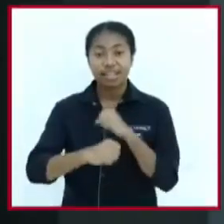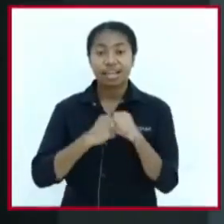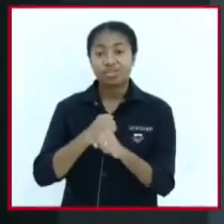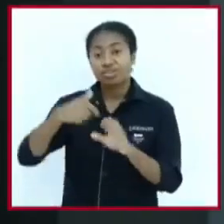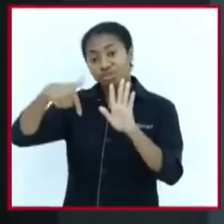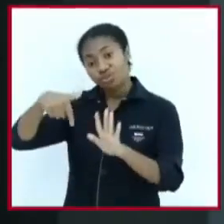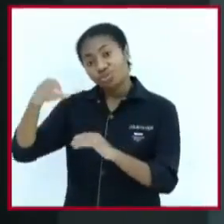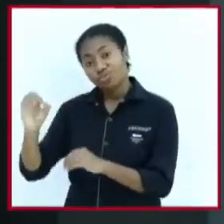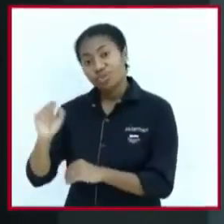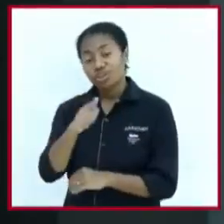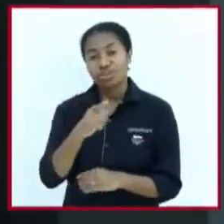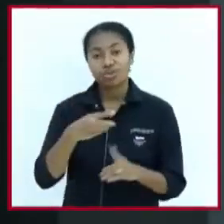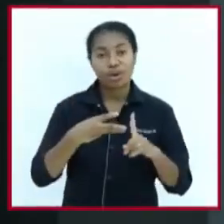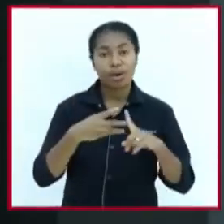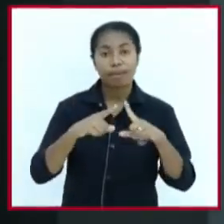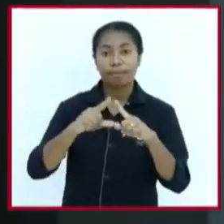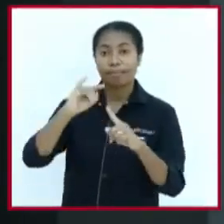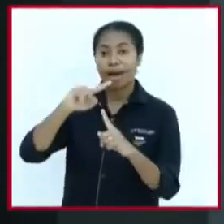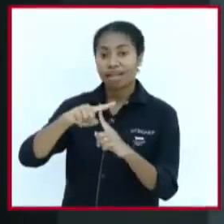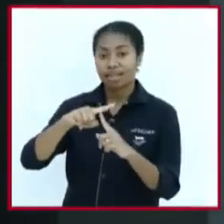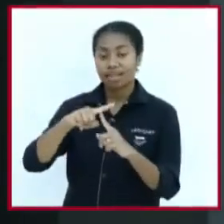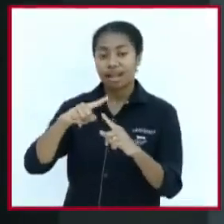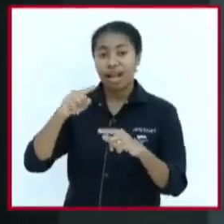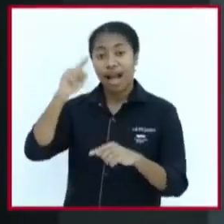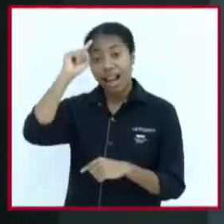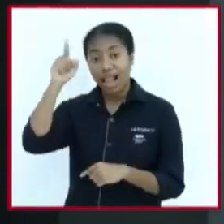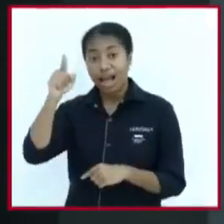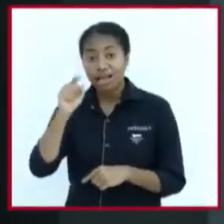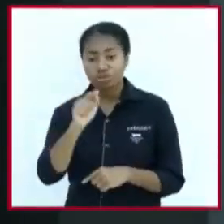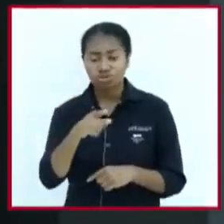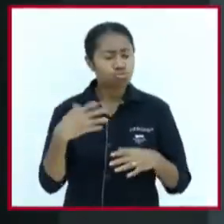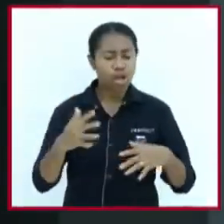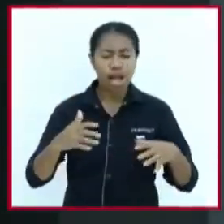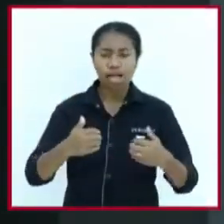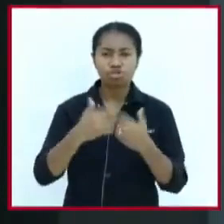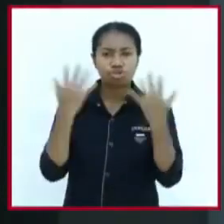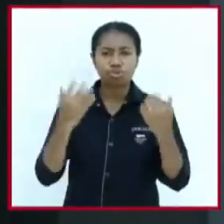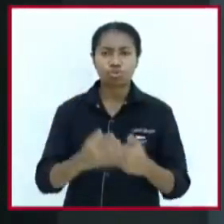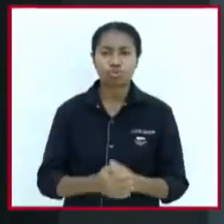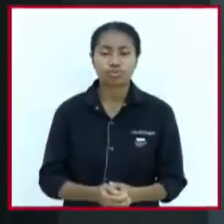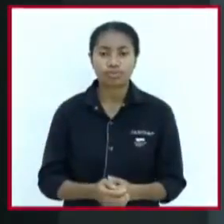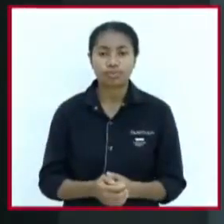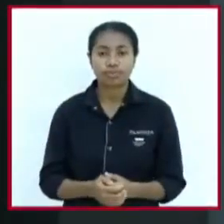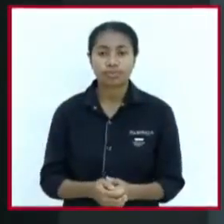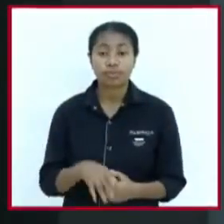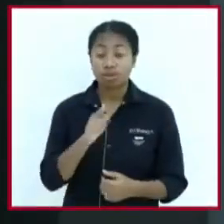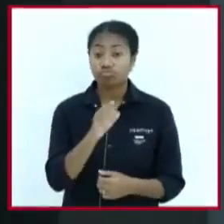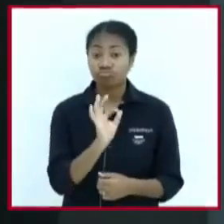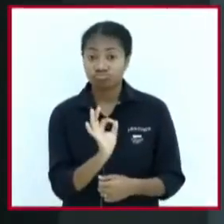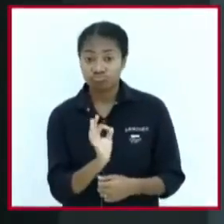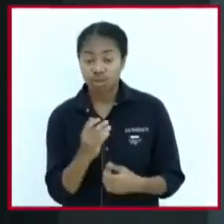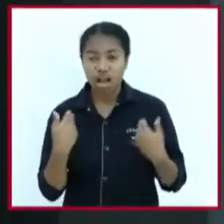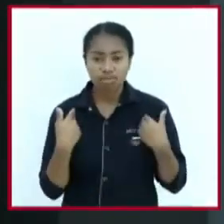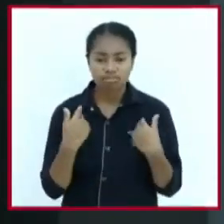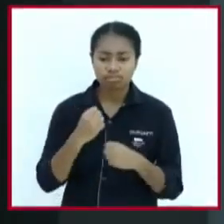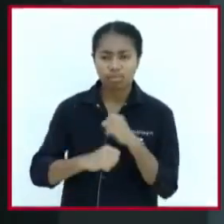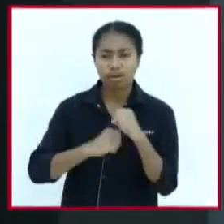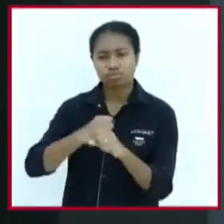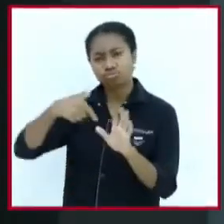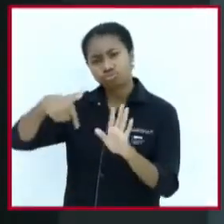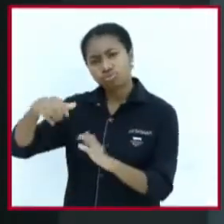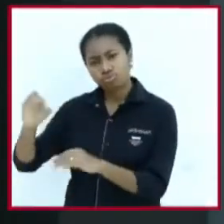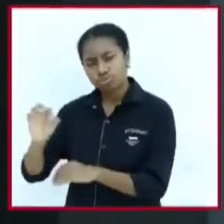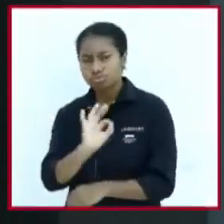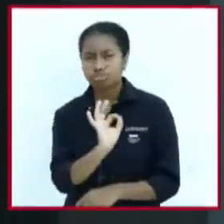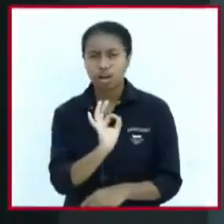bait Allah di Yerusalem sudah hancur oleh orang-orang Roma baik Allah yang saling tidak ada lagi tahun 70 KPJ dalam